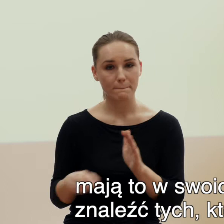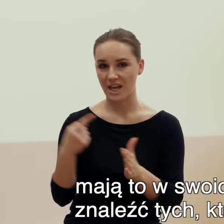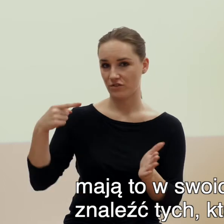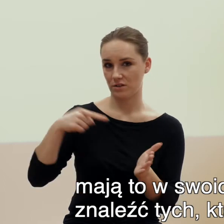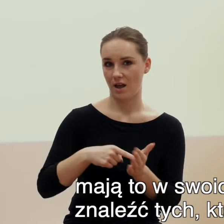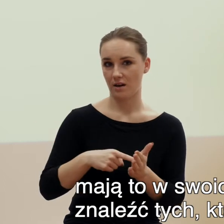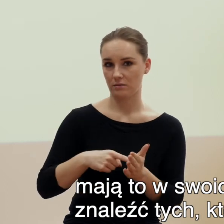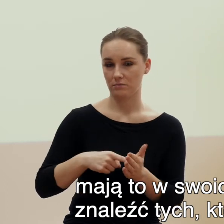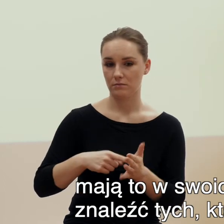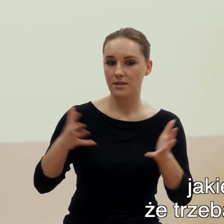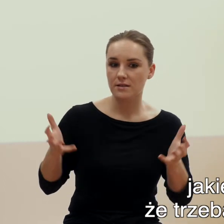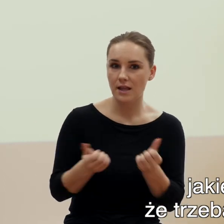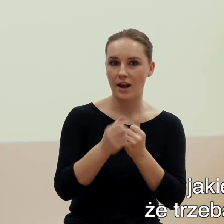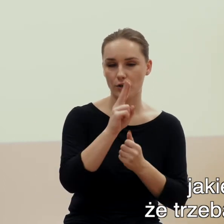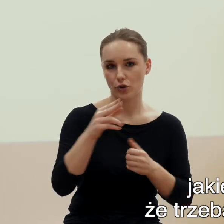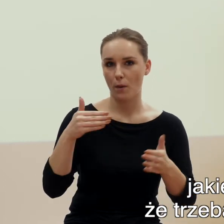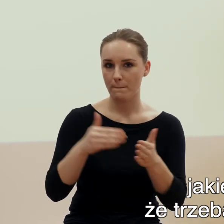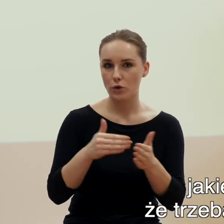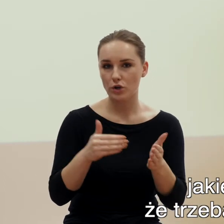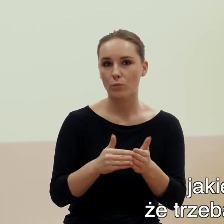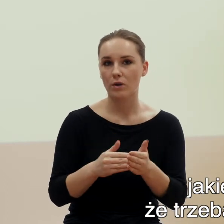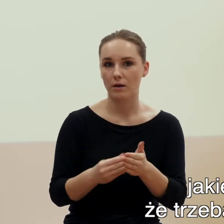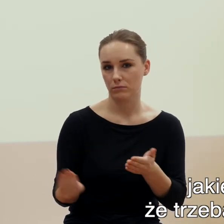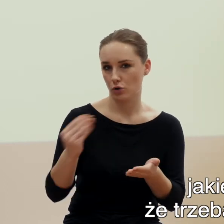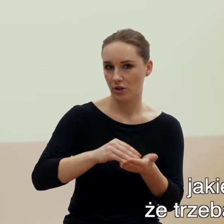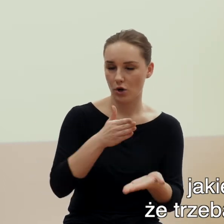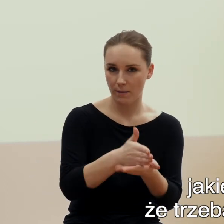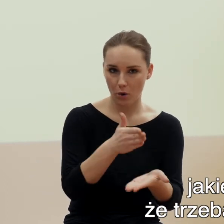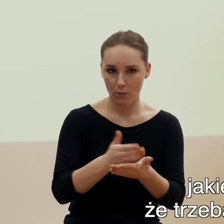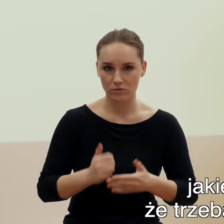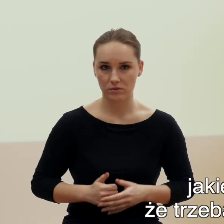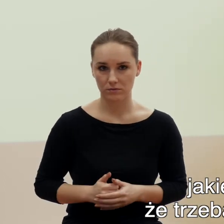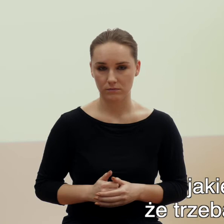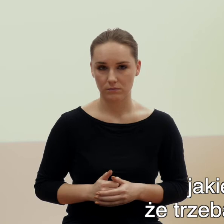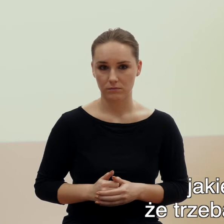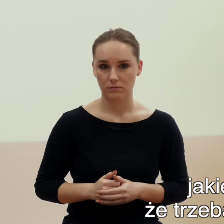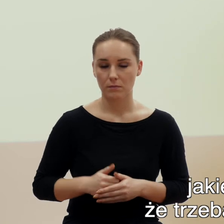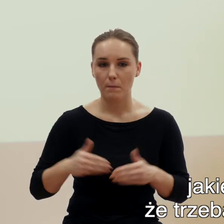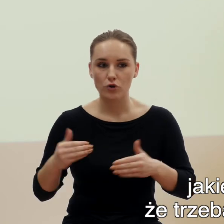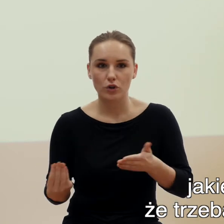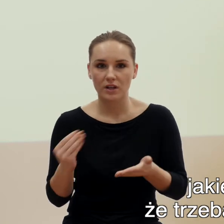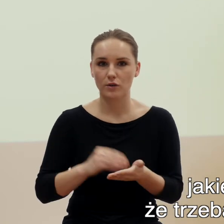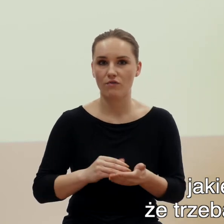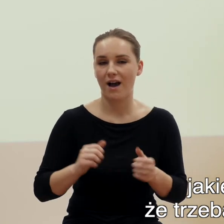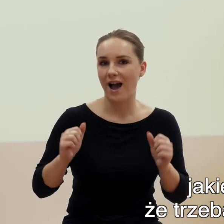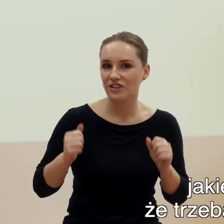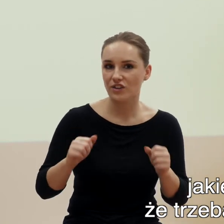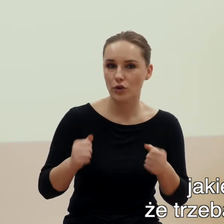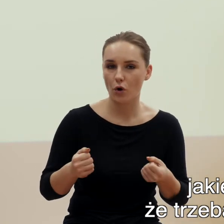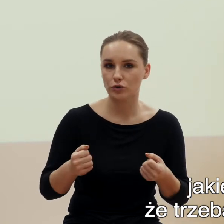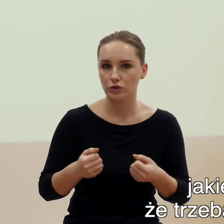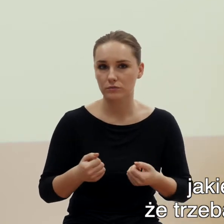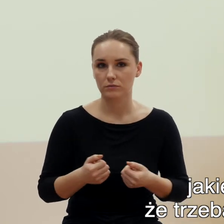potrzebowali dodatkowej pomocy, jakiejś aktywności, która spowoduje, że trzeba będzie